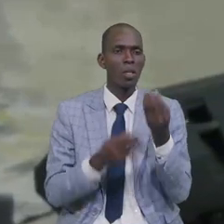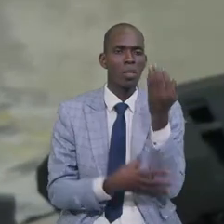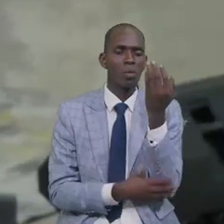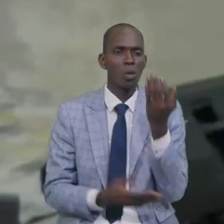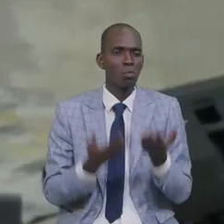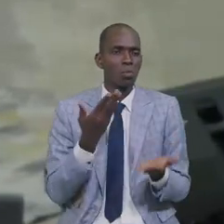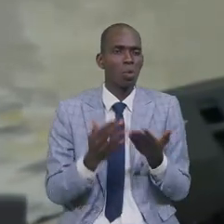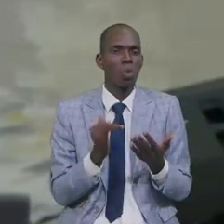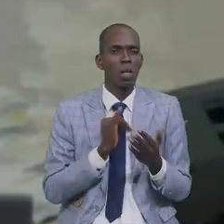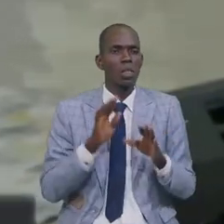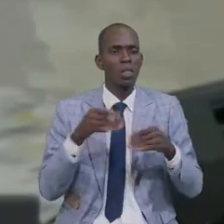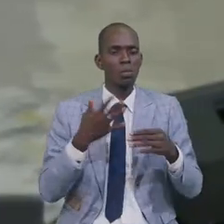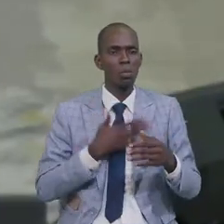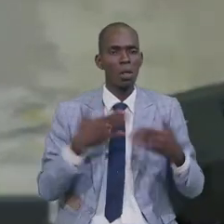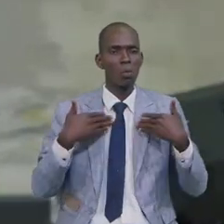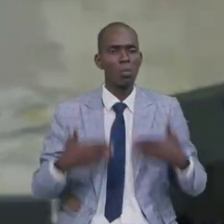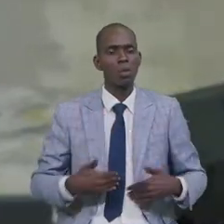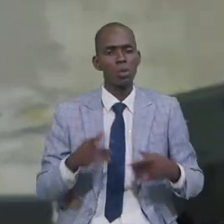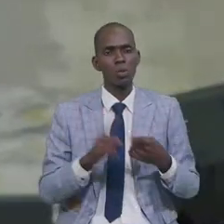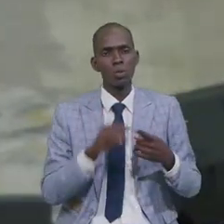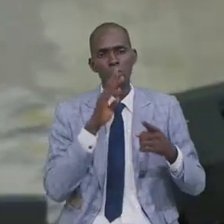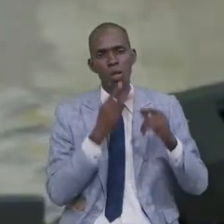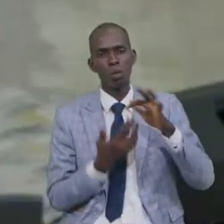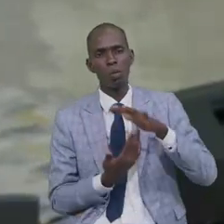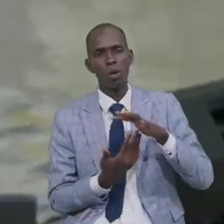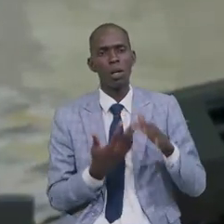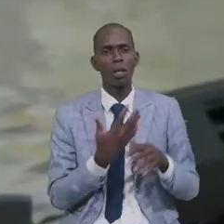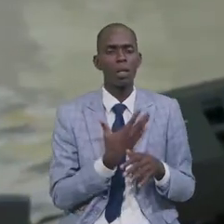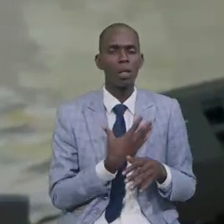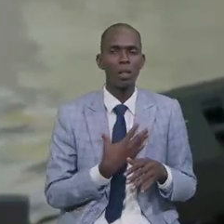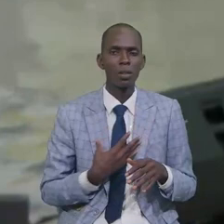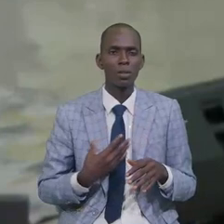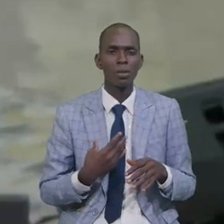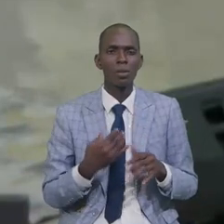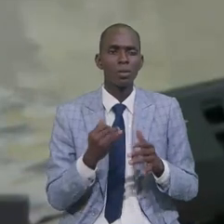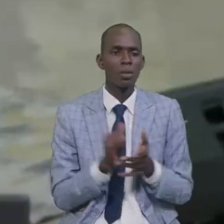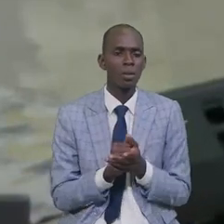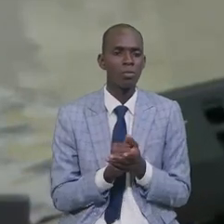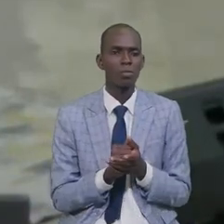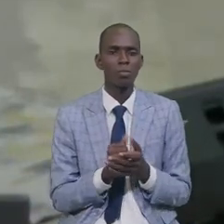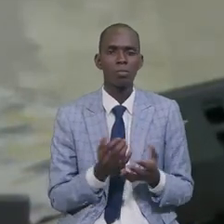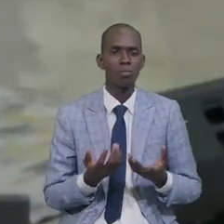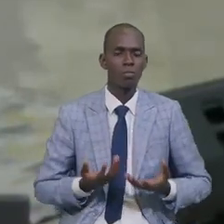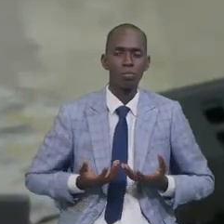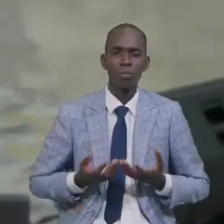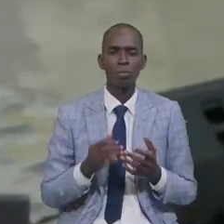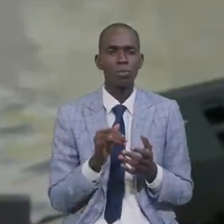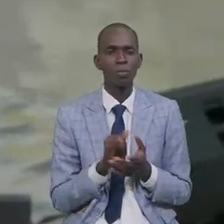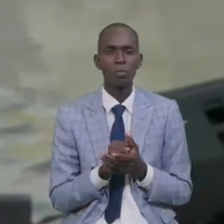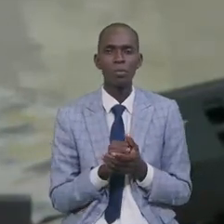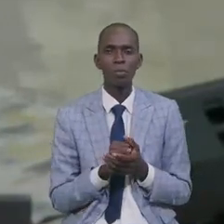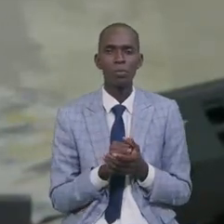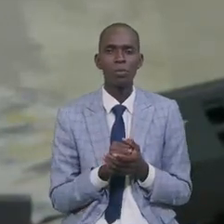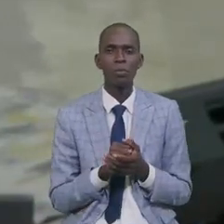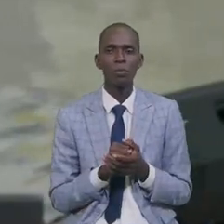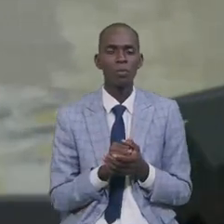des pauvres, quand je livrerais même mon corps pour être brûlé, si je n'ai pas la passion, une